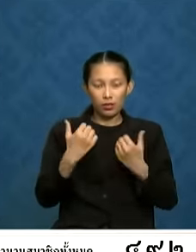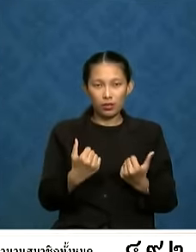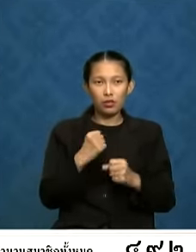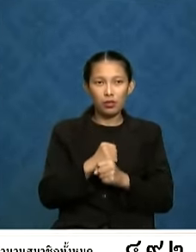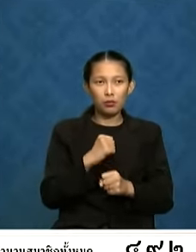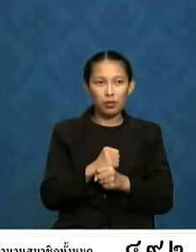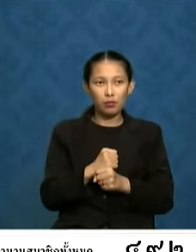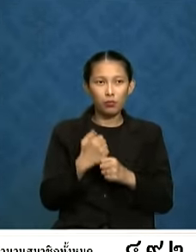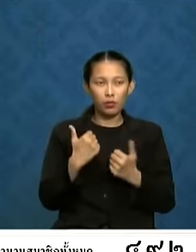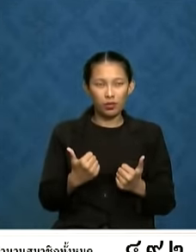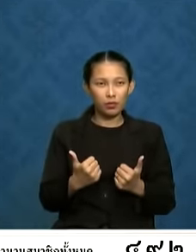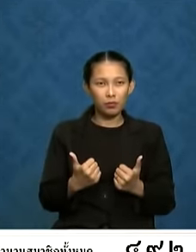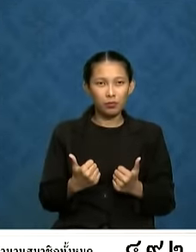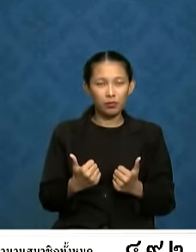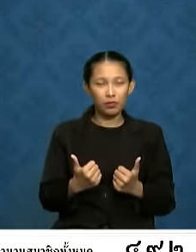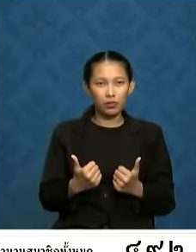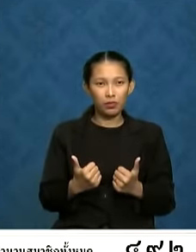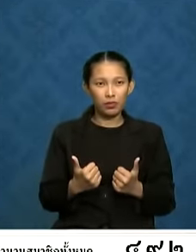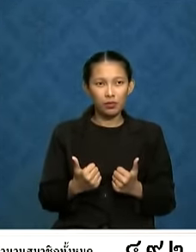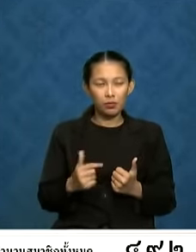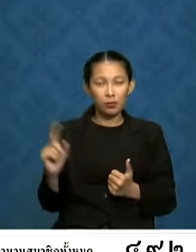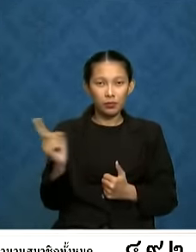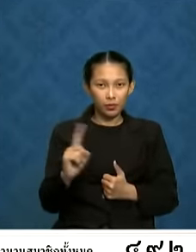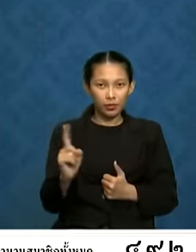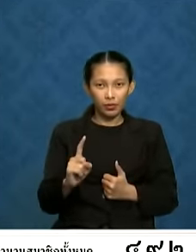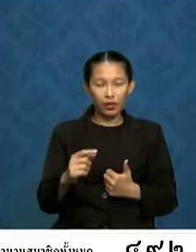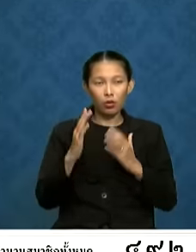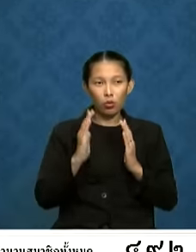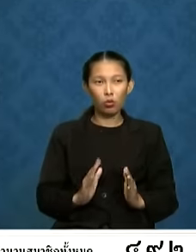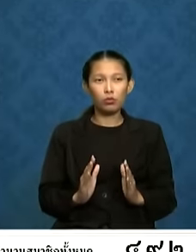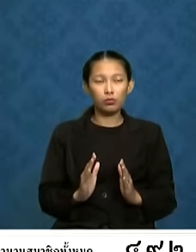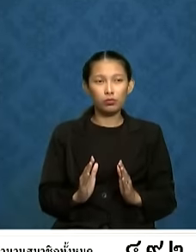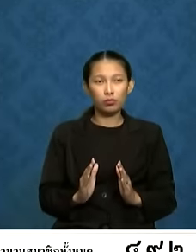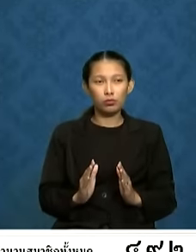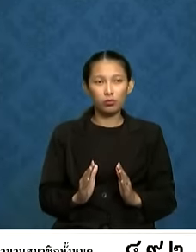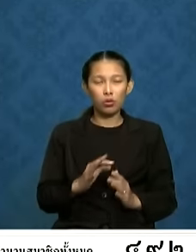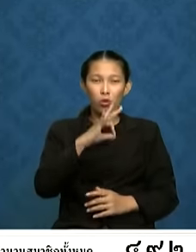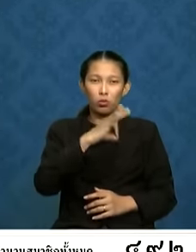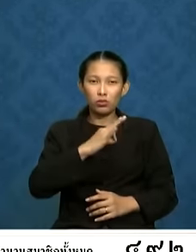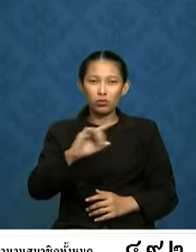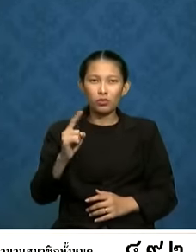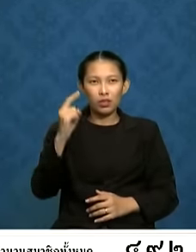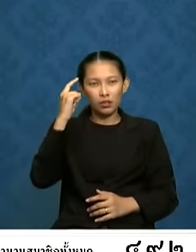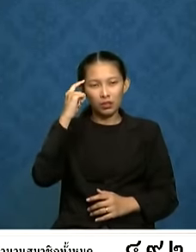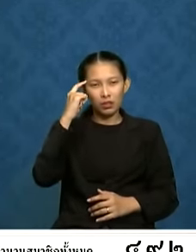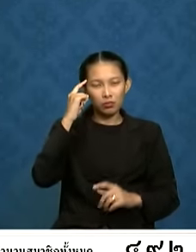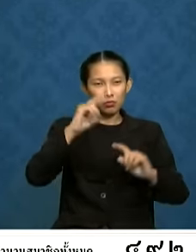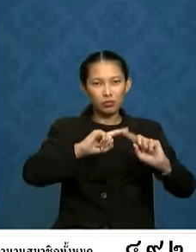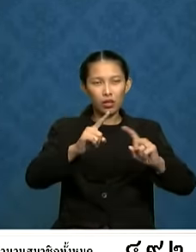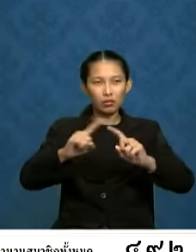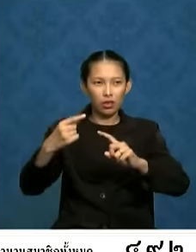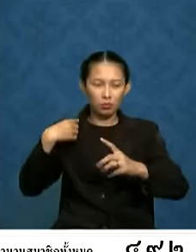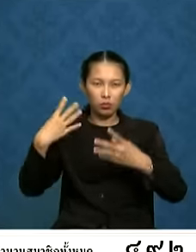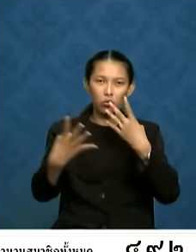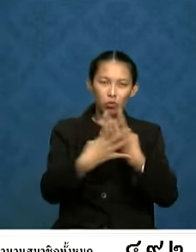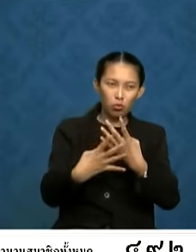นี้อย่างน้อยที่สุดนะครับมันคือการทำให้คนที่เขารู้สึกว่าเขามีความเห็นที่แตกต่างและถูกจำ